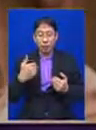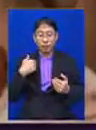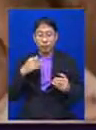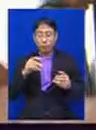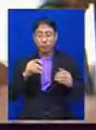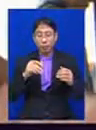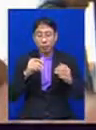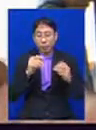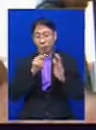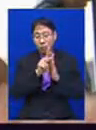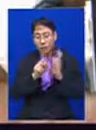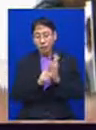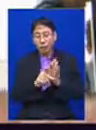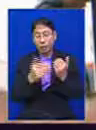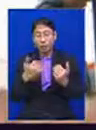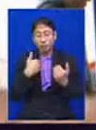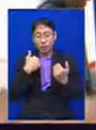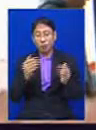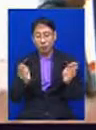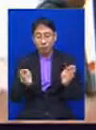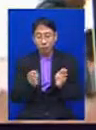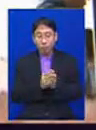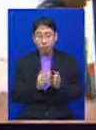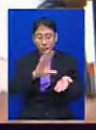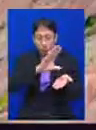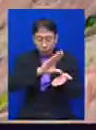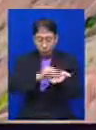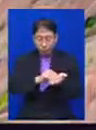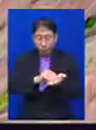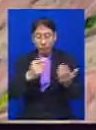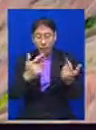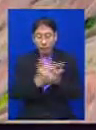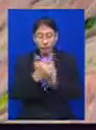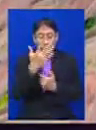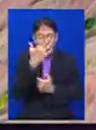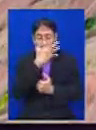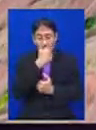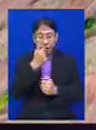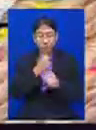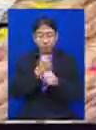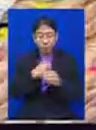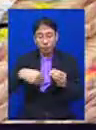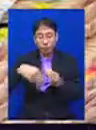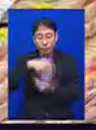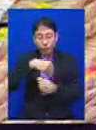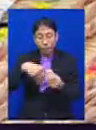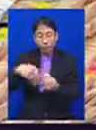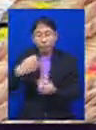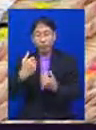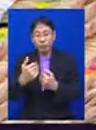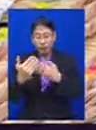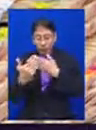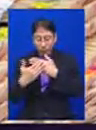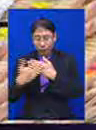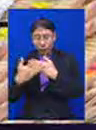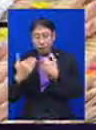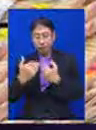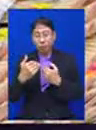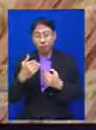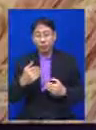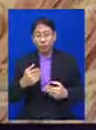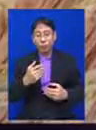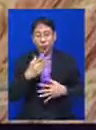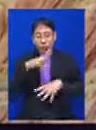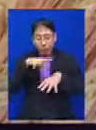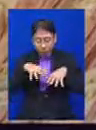หมายนี้เองทำให้เกิดกระบวนการรวมสลากเป็นชุดรวมเลขสลากสวยในการทำธุรกิจเพื่อจูงใจให้ผู้ซื้อยินดีซื้อสลาก